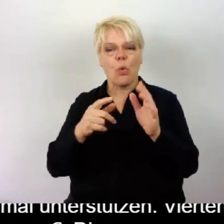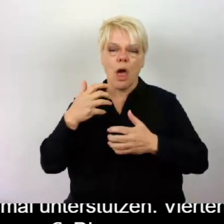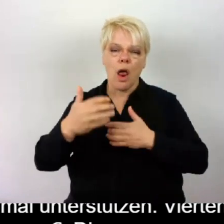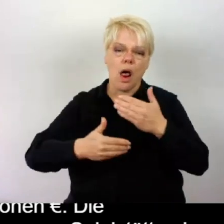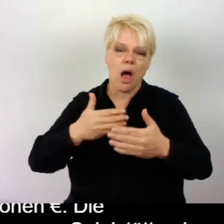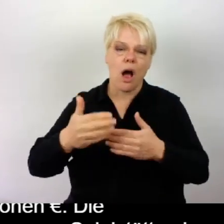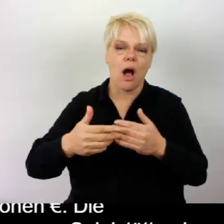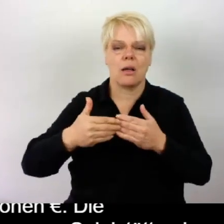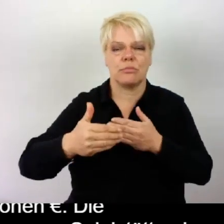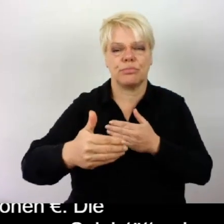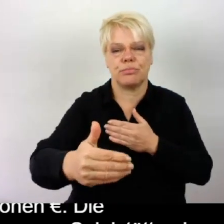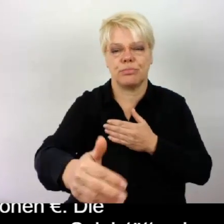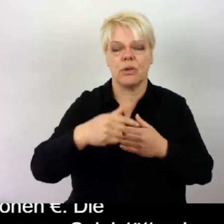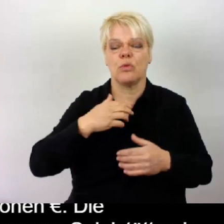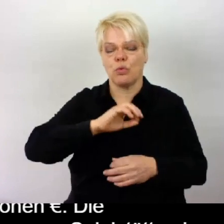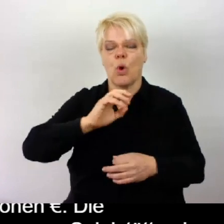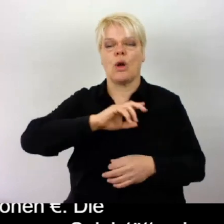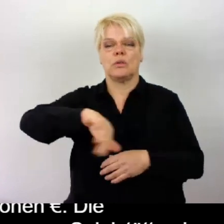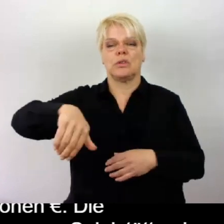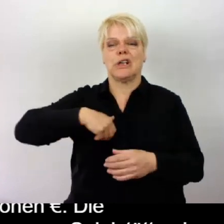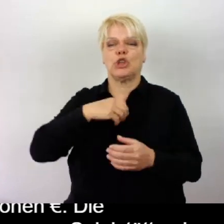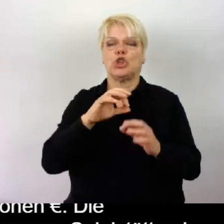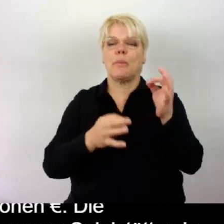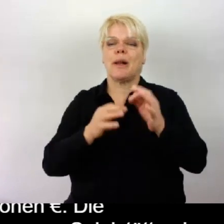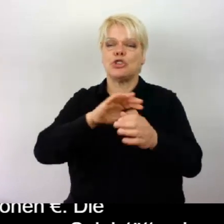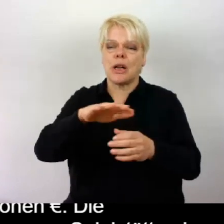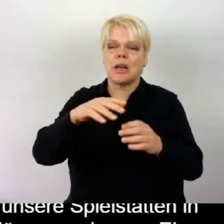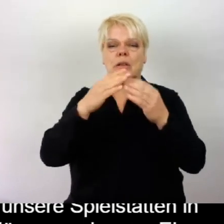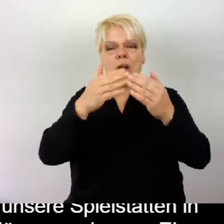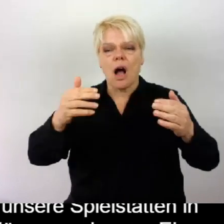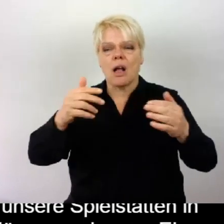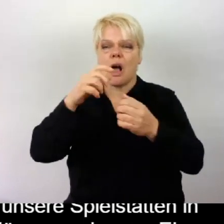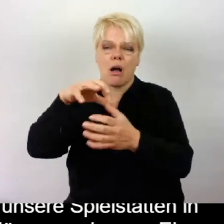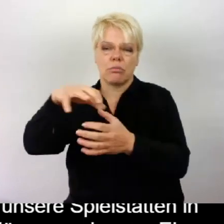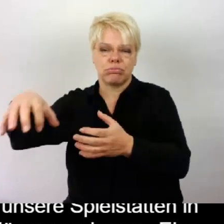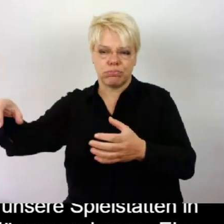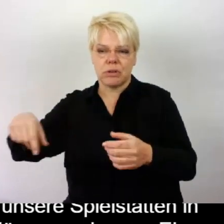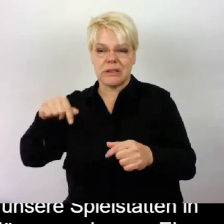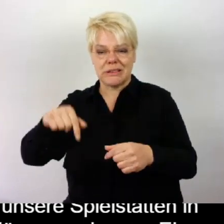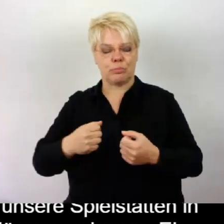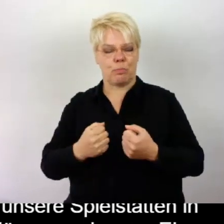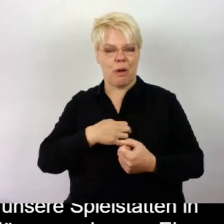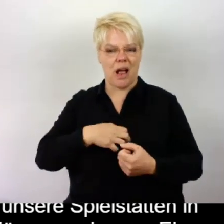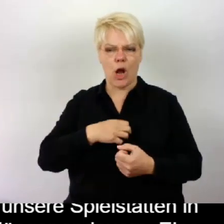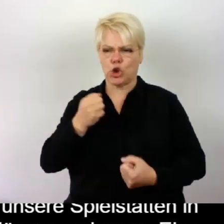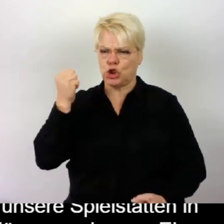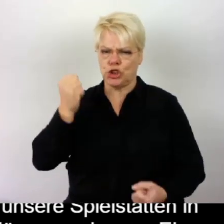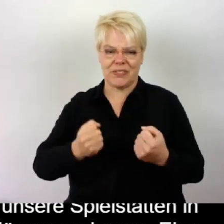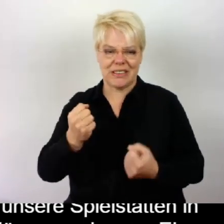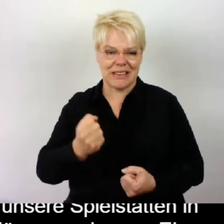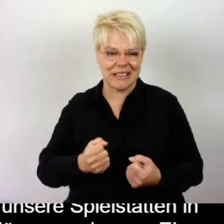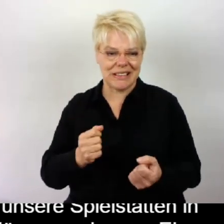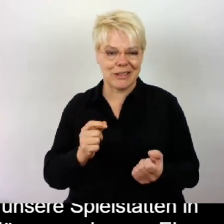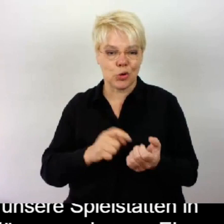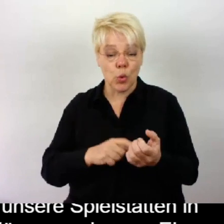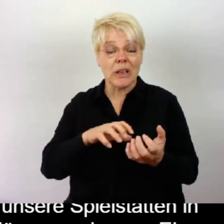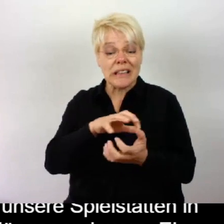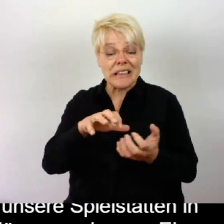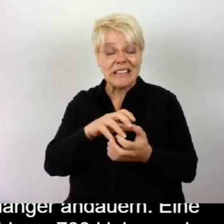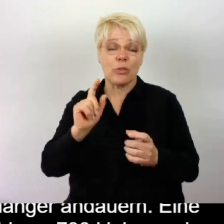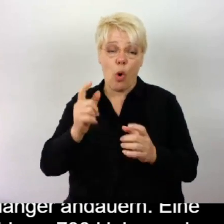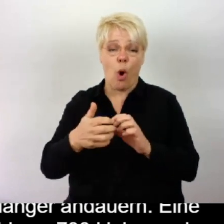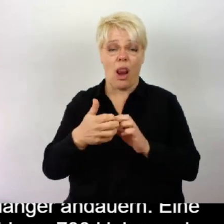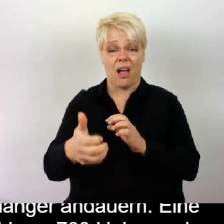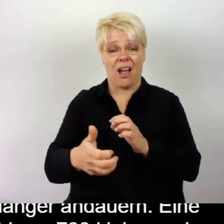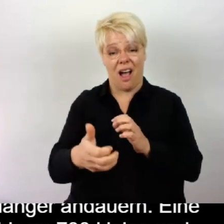staatliche Unterstützung bisher bekommen haben, dann, die natürlich beim Thema Wirtschaftlichkeit und Honorare noch sehr viel genauer schauen müssen. Wir haben uns hier mit vielen